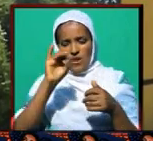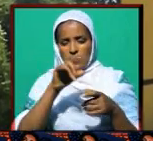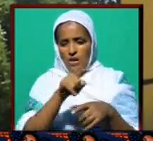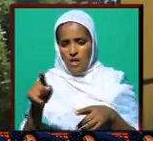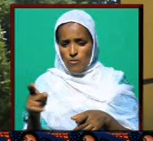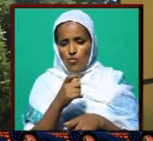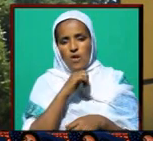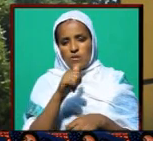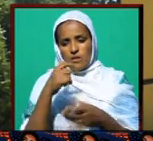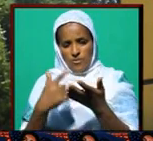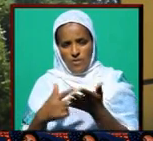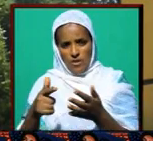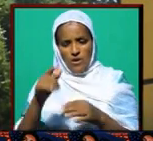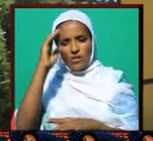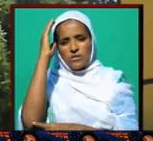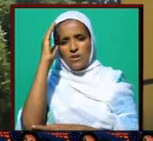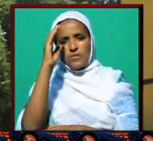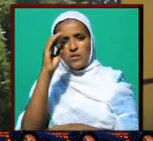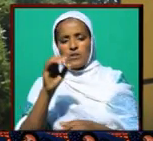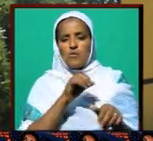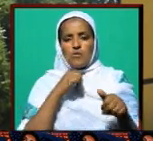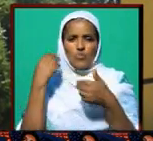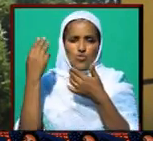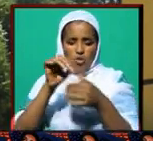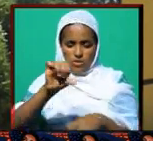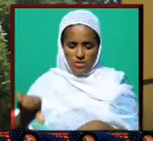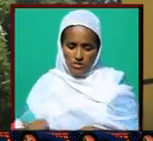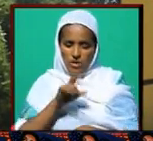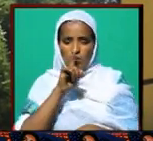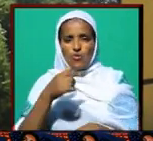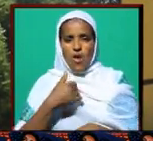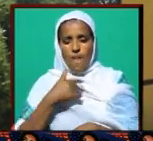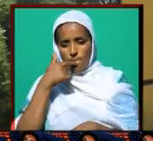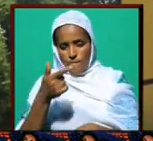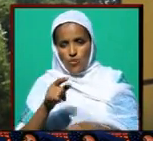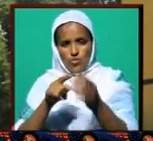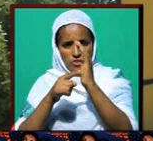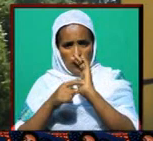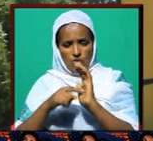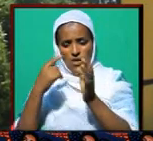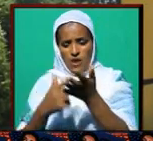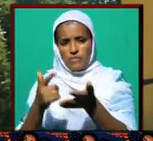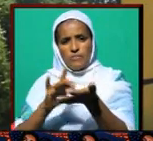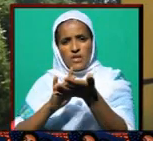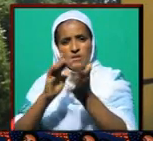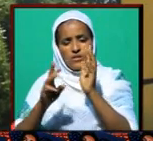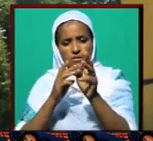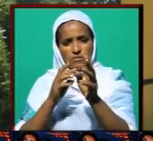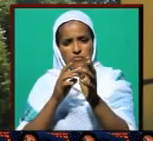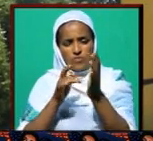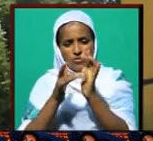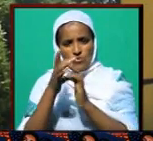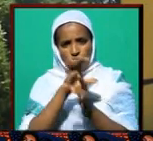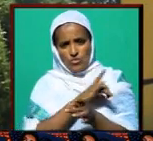እንደጠየቀው ካህኑ አቤሜሌክ ለአንተ ለእናንተ የሚሆን አይደለም ይሄ የእግዚአብሔር የመስዋዕት እንጀራ ነው ያለኝ ብሎ